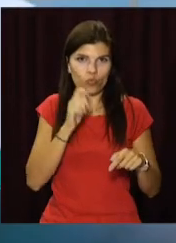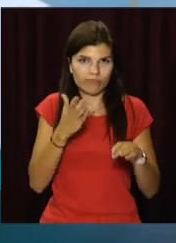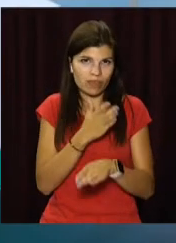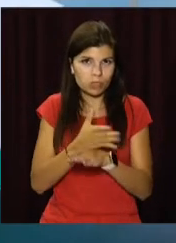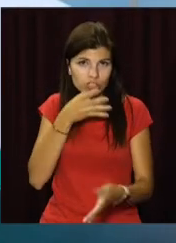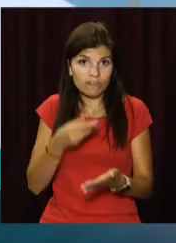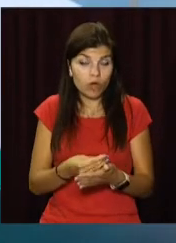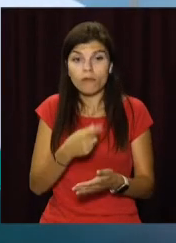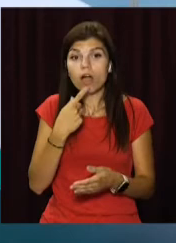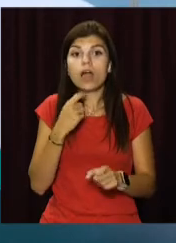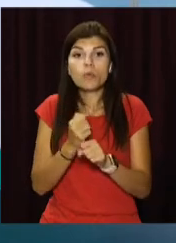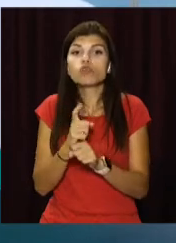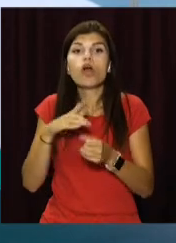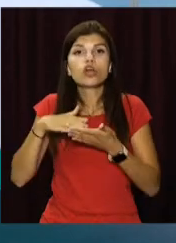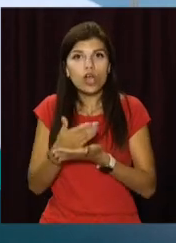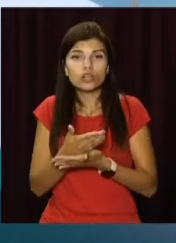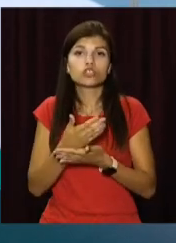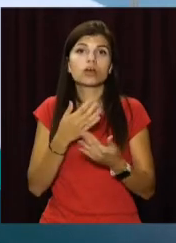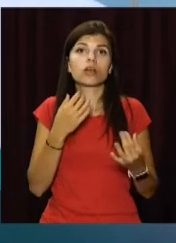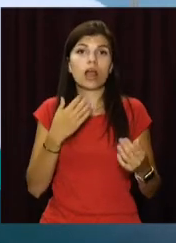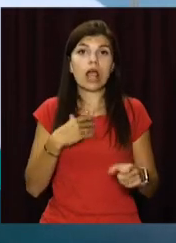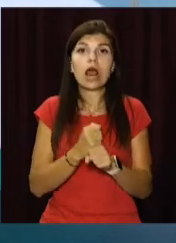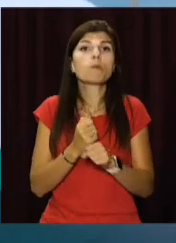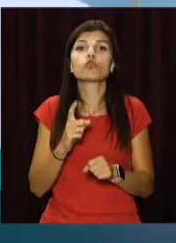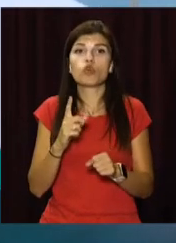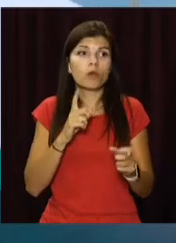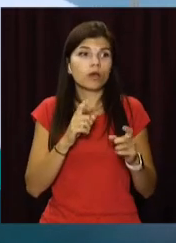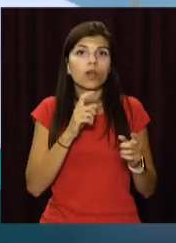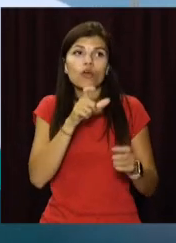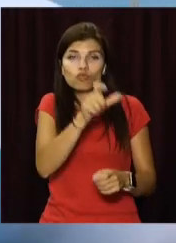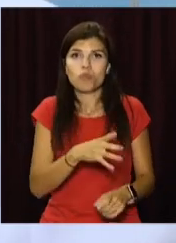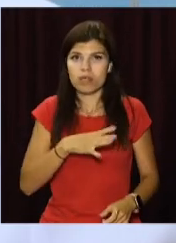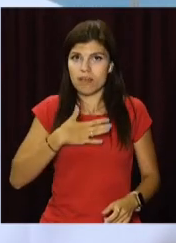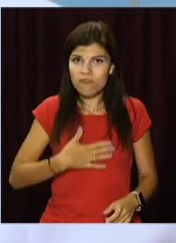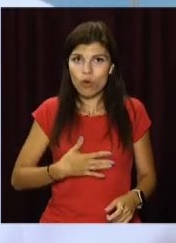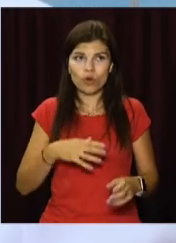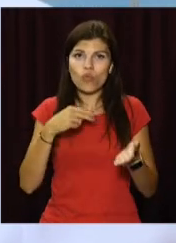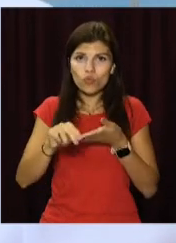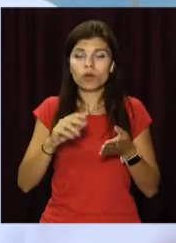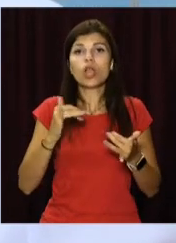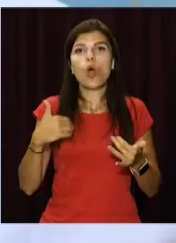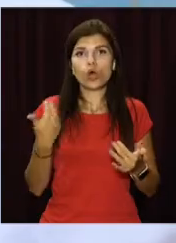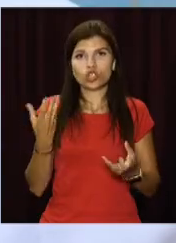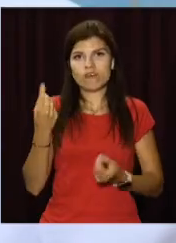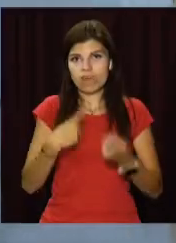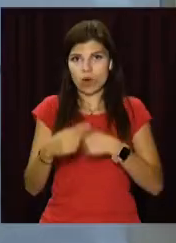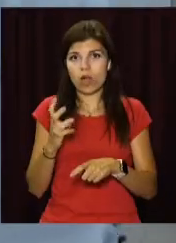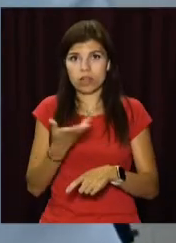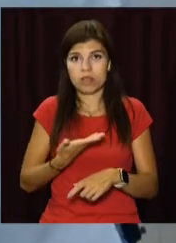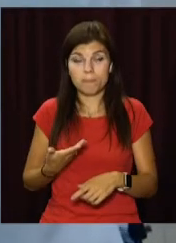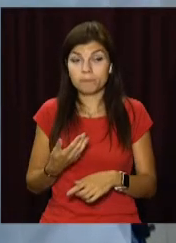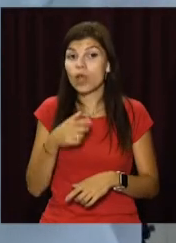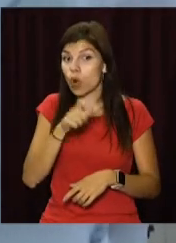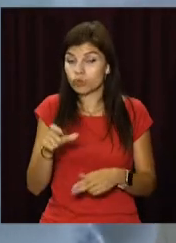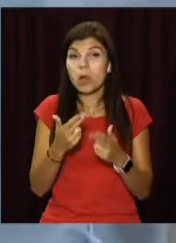щоб якісно, доступно обслужити наших покупателів, щоб вони вийшли від нас довольні і захотіли к нам вернутися ще. Клієнти